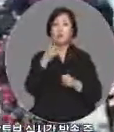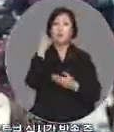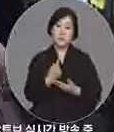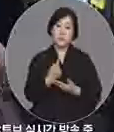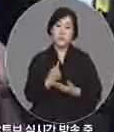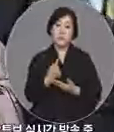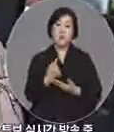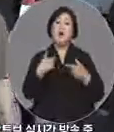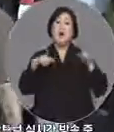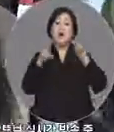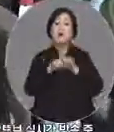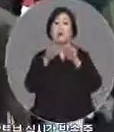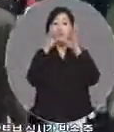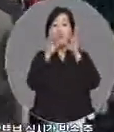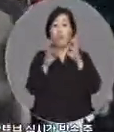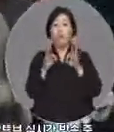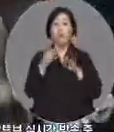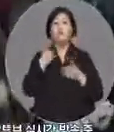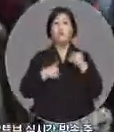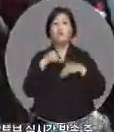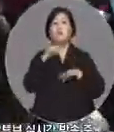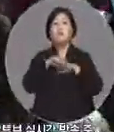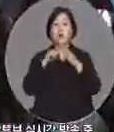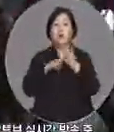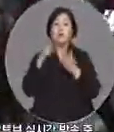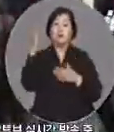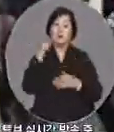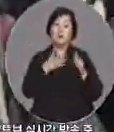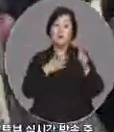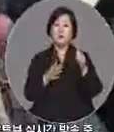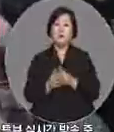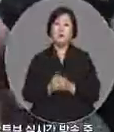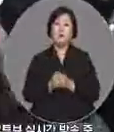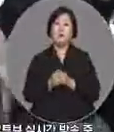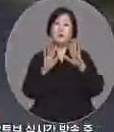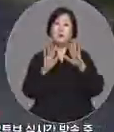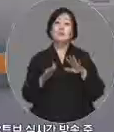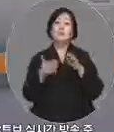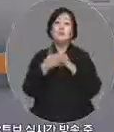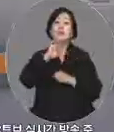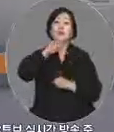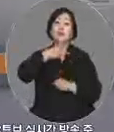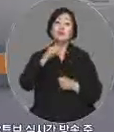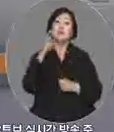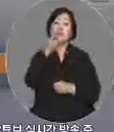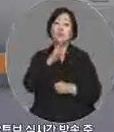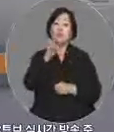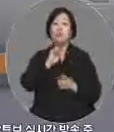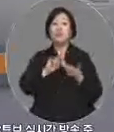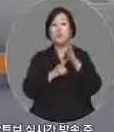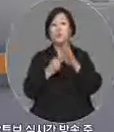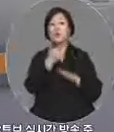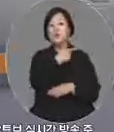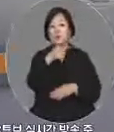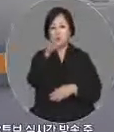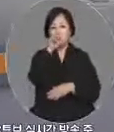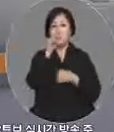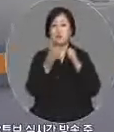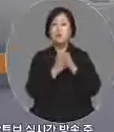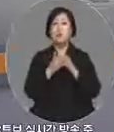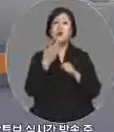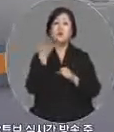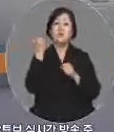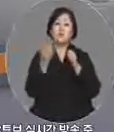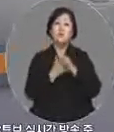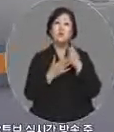오셔서 한껏 보시고 즐기시기 바랍니다. 예. 네, 지금 클래식 공연도 굉장히 좋네요. 네, 지난주죠,